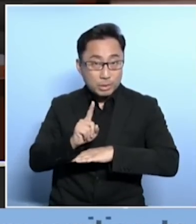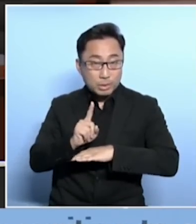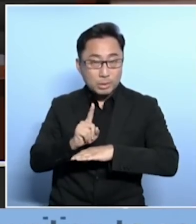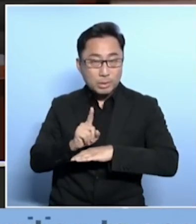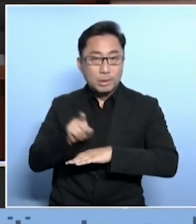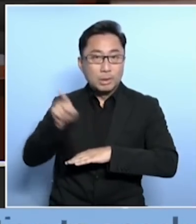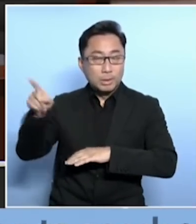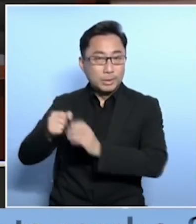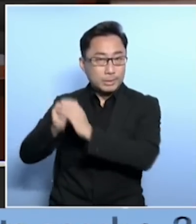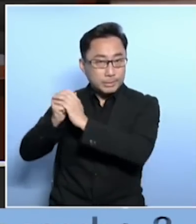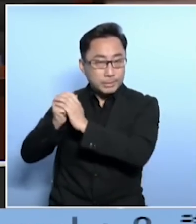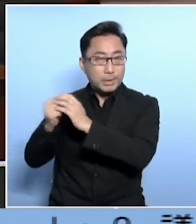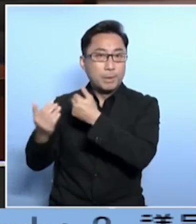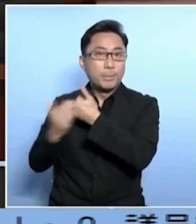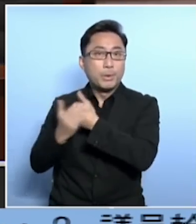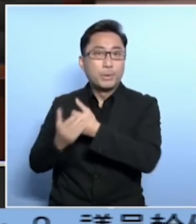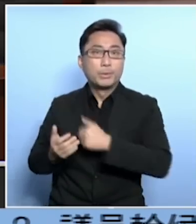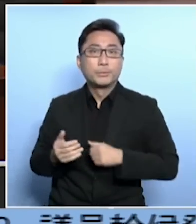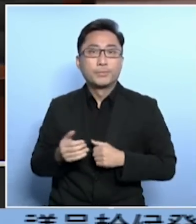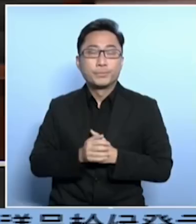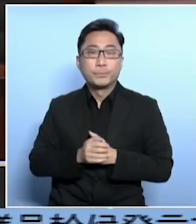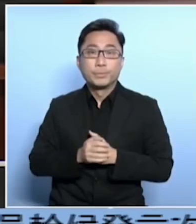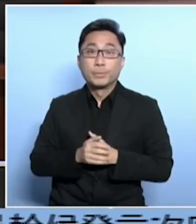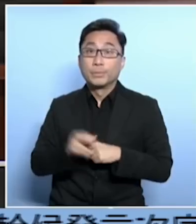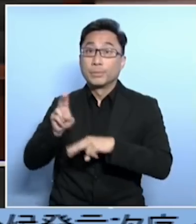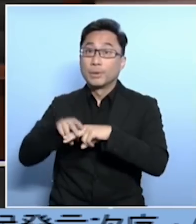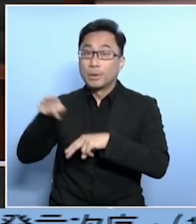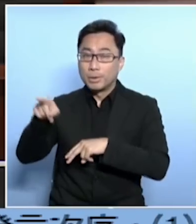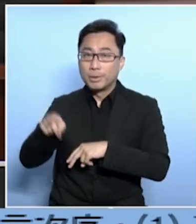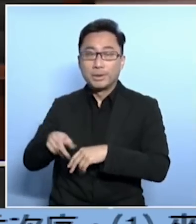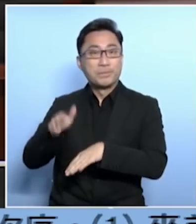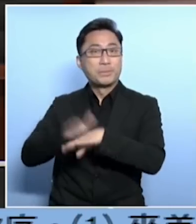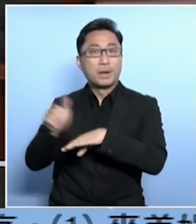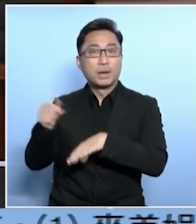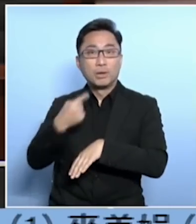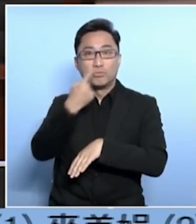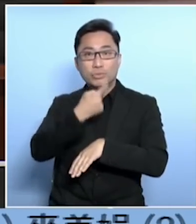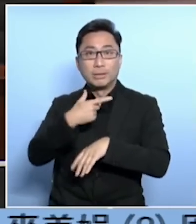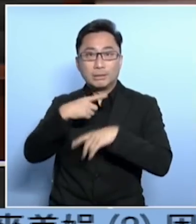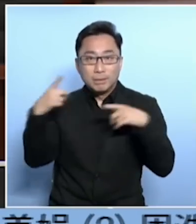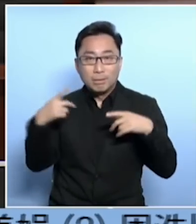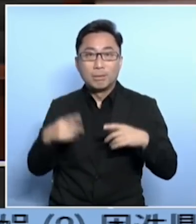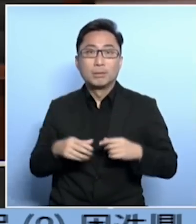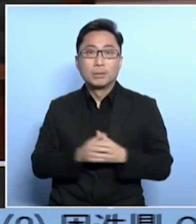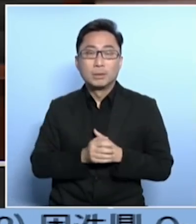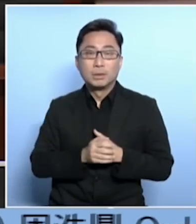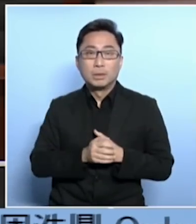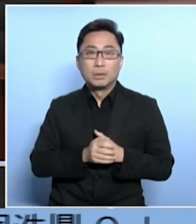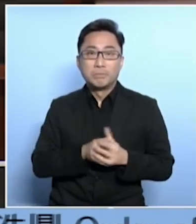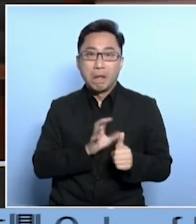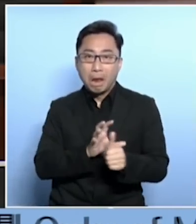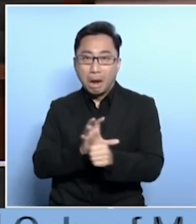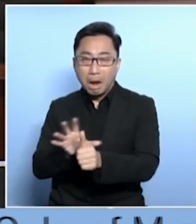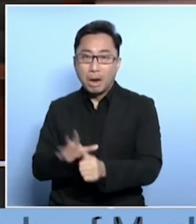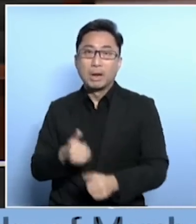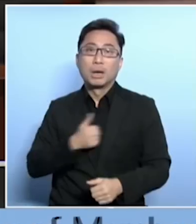爺，就說你你厲害啦，口夠大，咬人 都咬得挺好的，